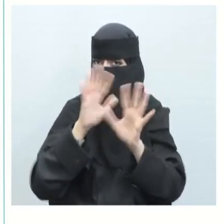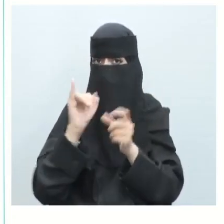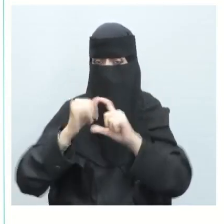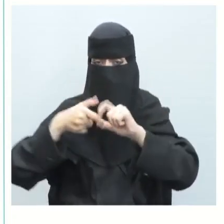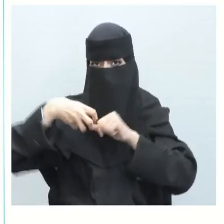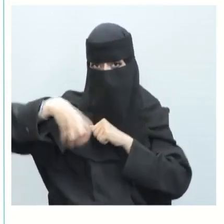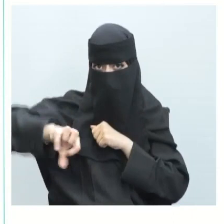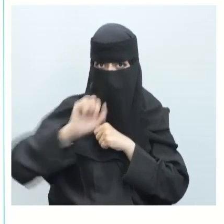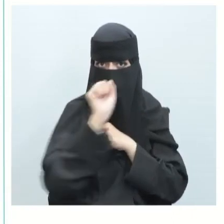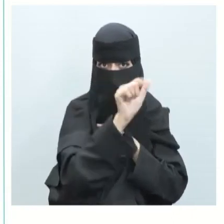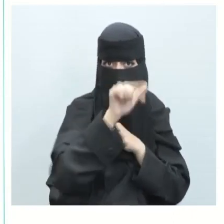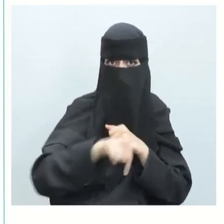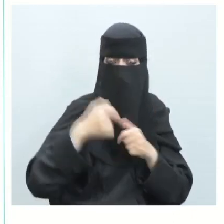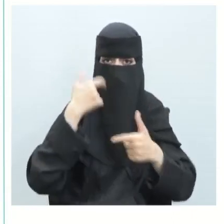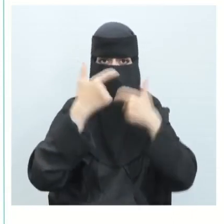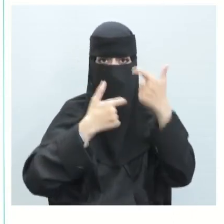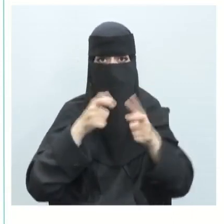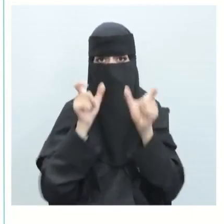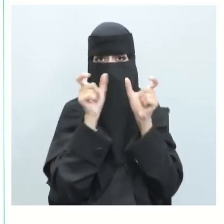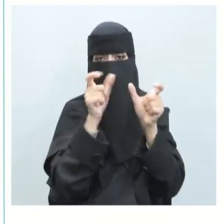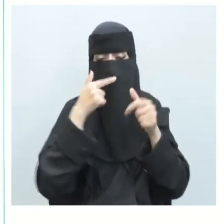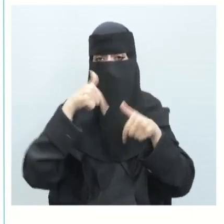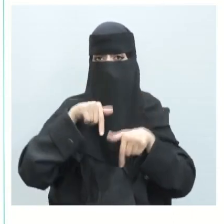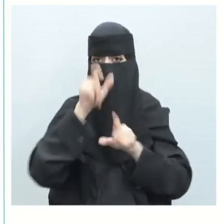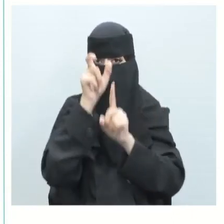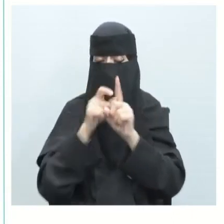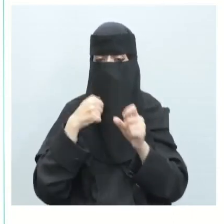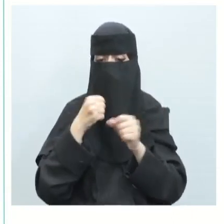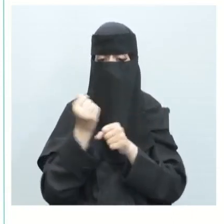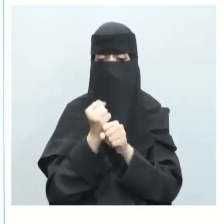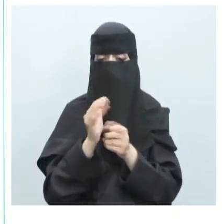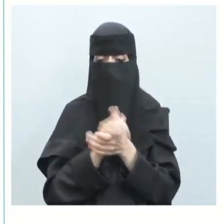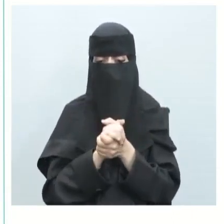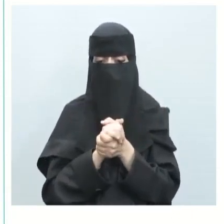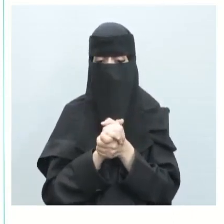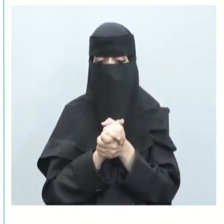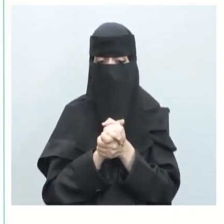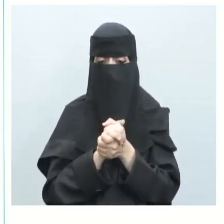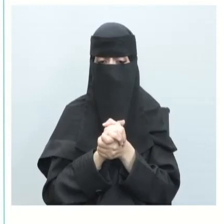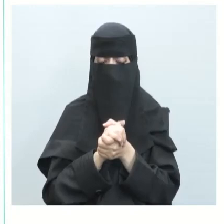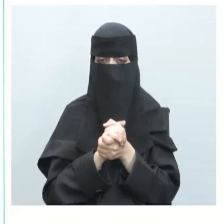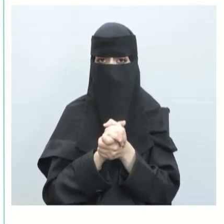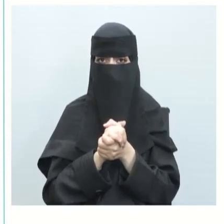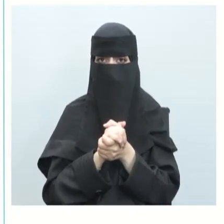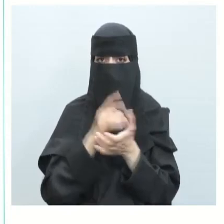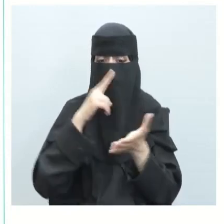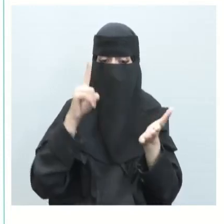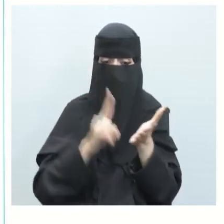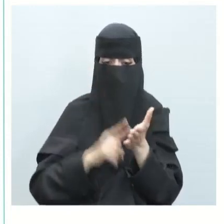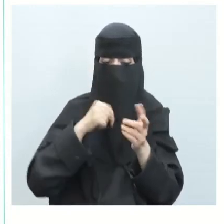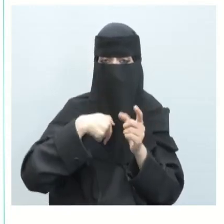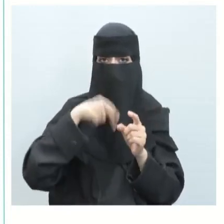قسم خاص بمتابعه السلامه المهنيه لموظفيها يجب ايضا ان يتم العمل باكبر قدر ممكن من